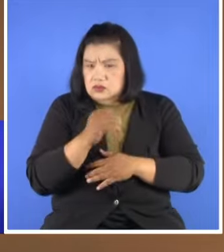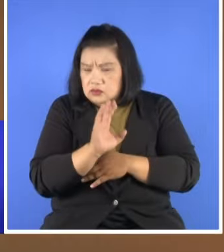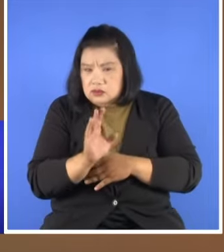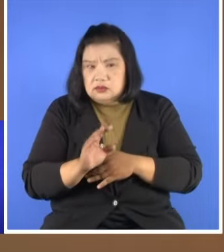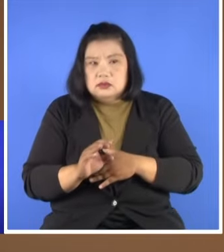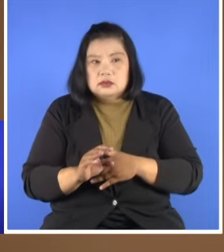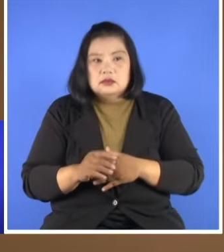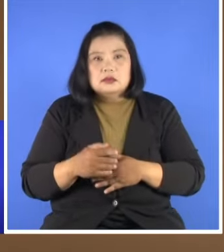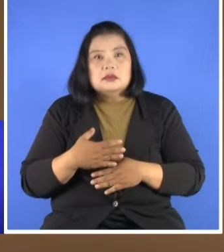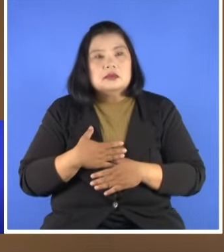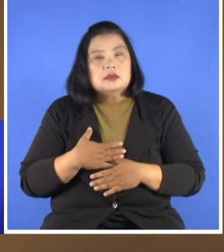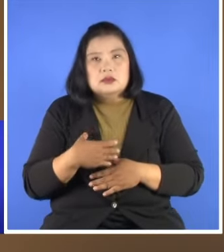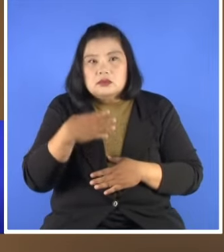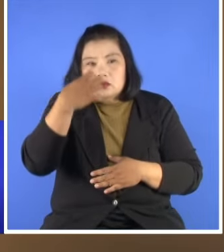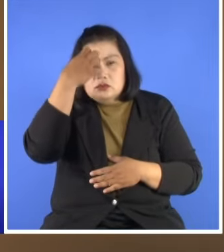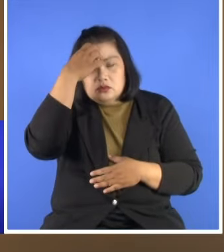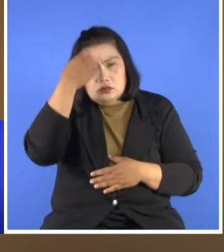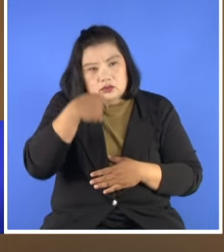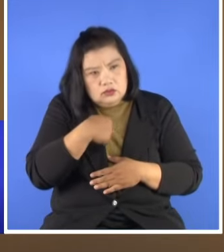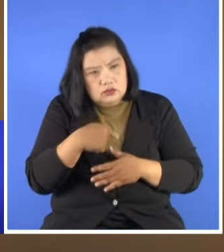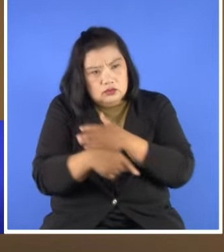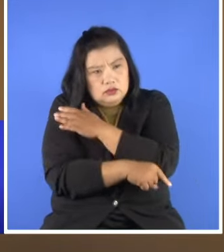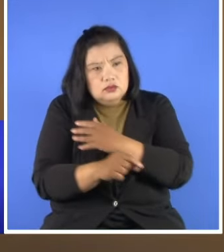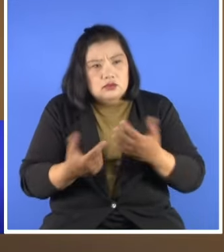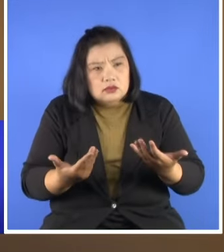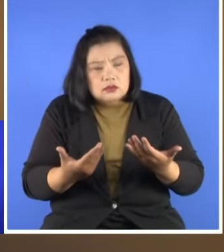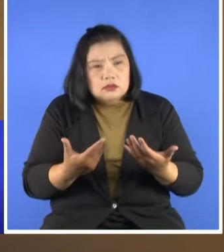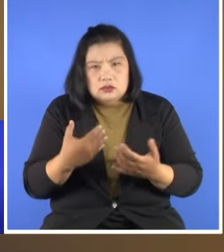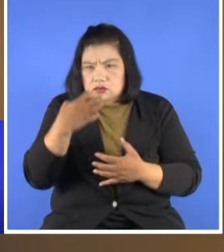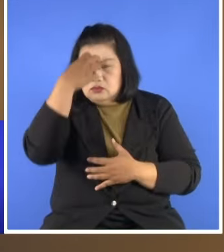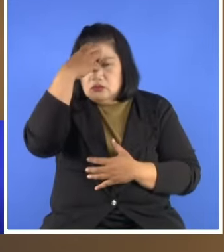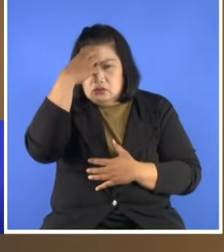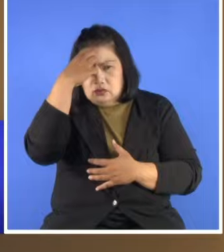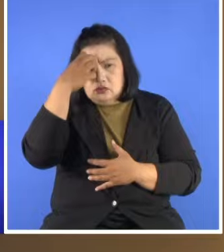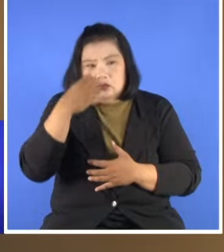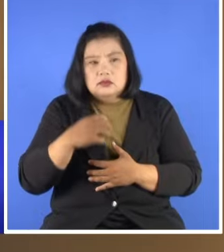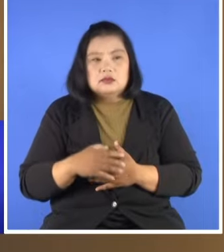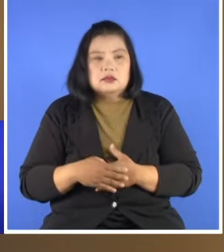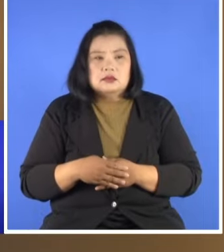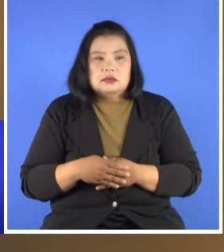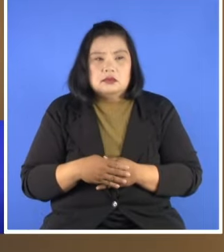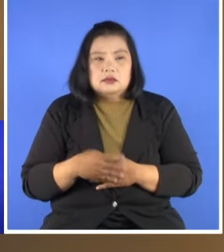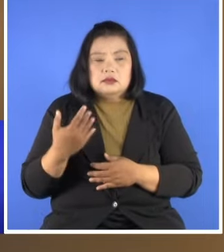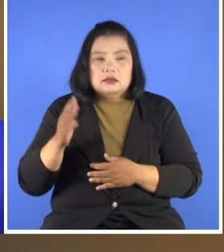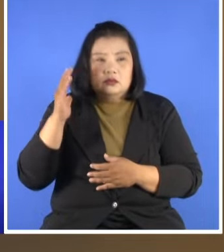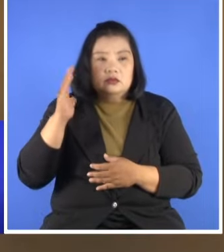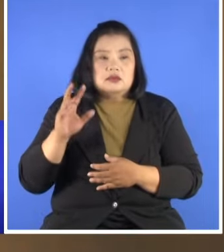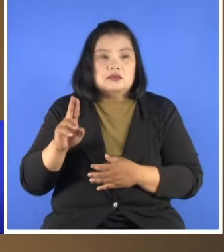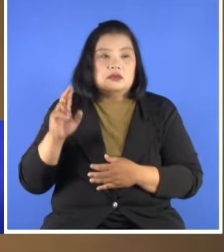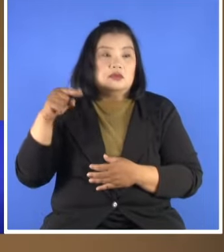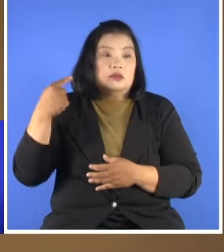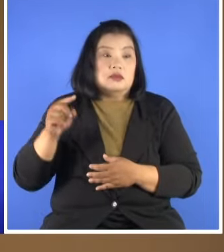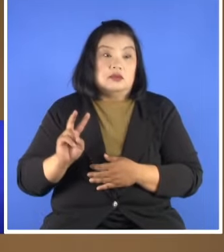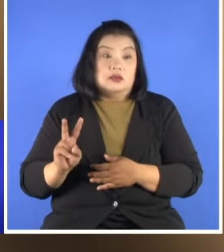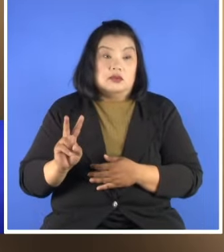นี้ปั๊บผมได้ยินปั๊บเนี่ยก็รู้สึกโมโหอารมณ์มันขึ้นทันทีเลยก่อนที่ตัวเขาแล้วก็ฝ่ายชายหมายความว่าเป็นแฟนของผู้